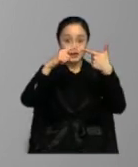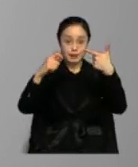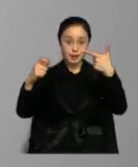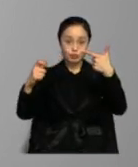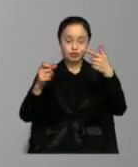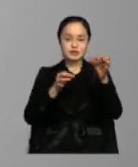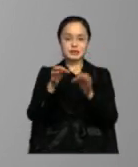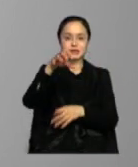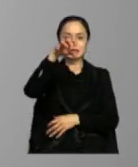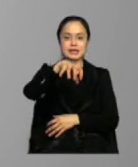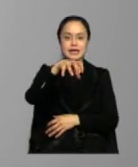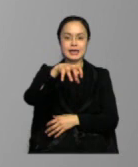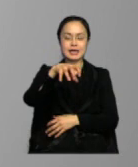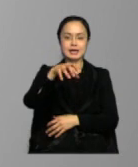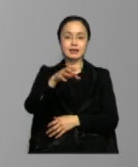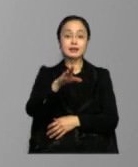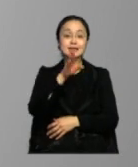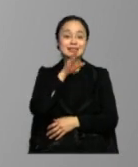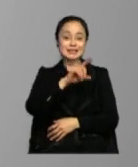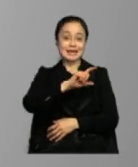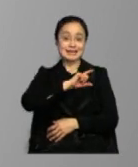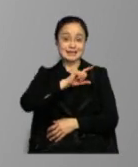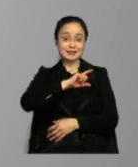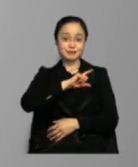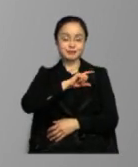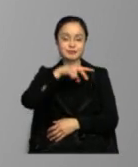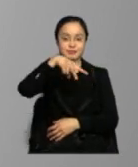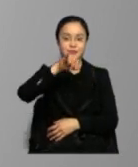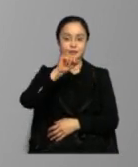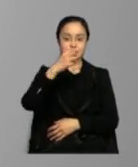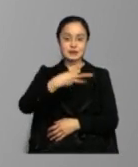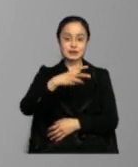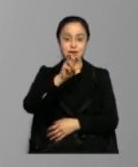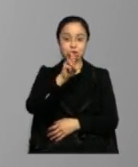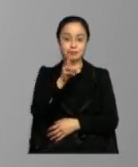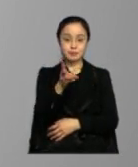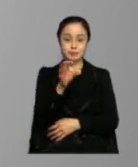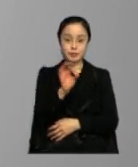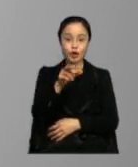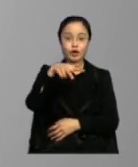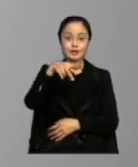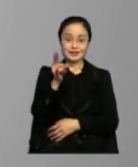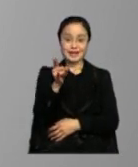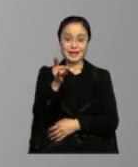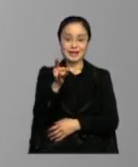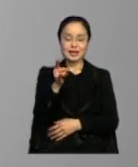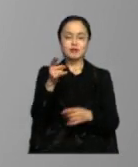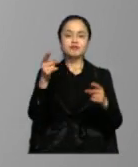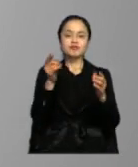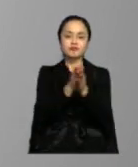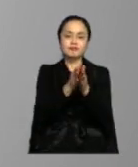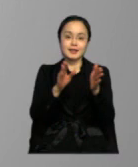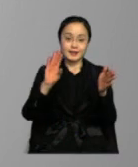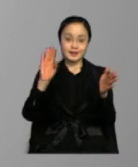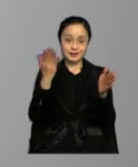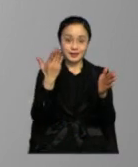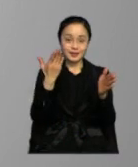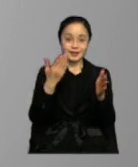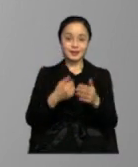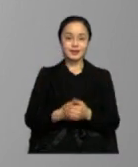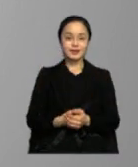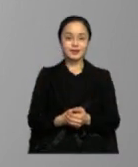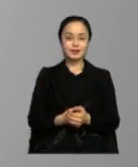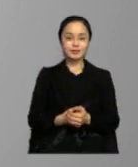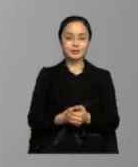실시한다는 겁니다. 원칙적으로 불법인 노점에 한시적으로 도로 점용을 허가하고 이들을 법적 테두리 안으로 흡수해